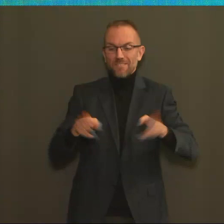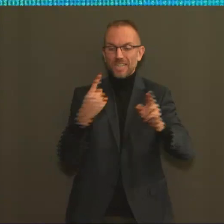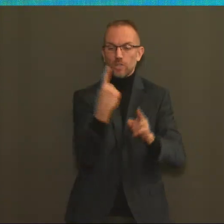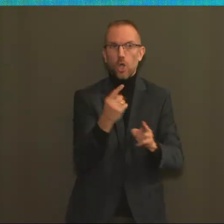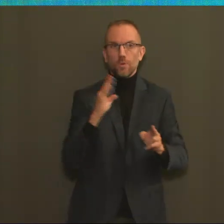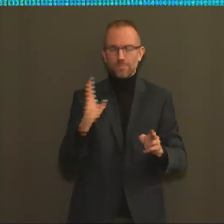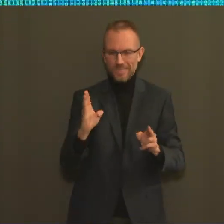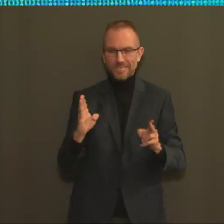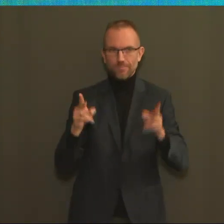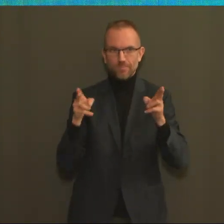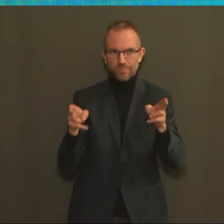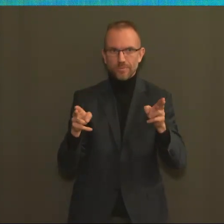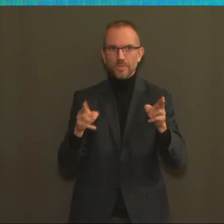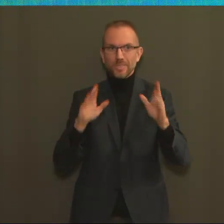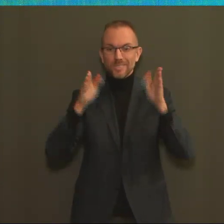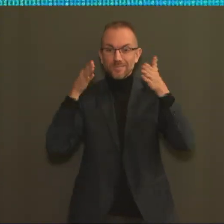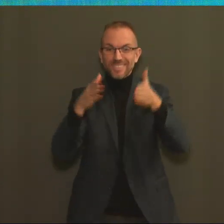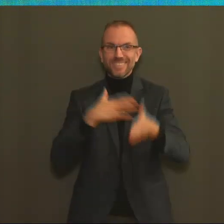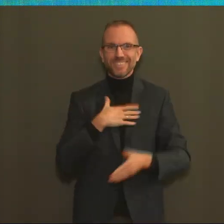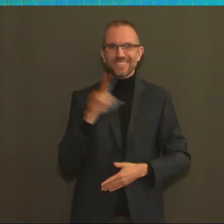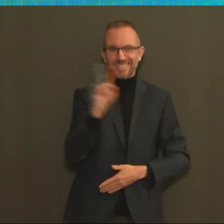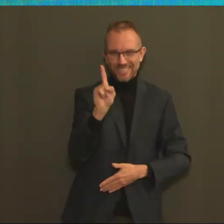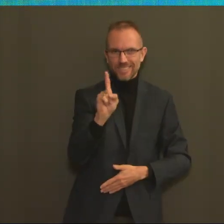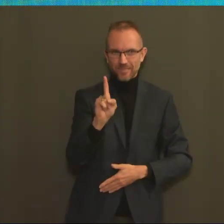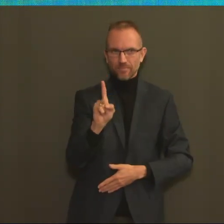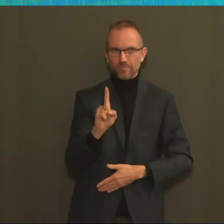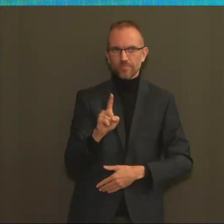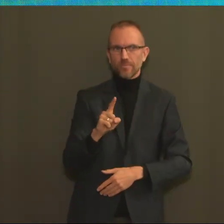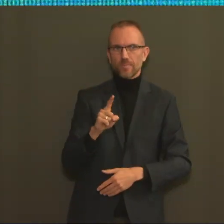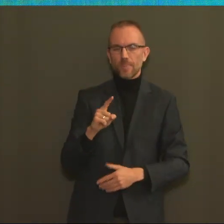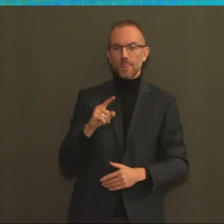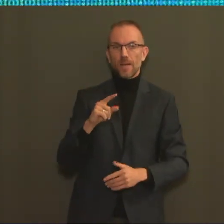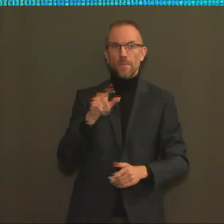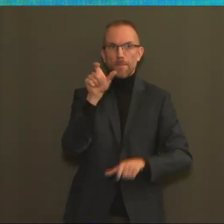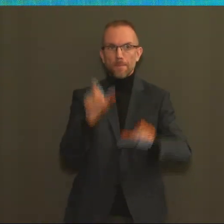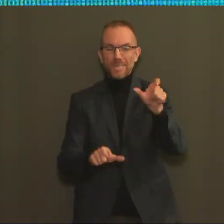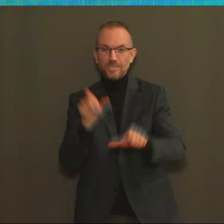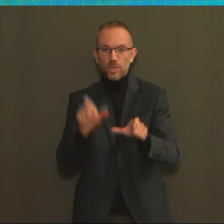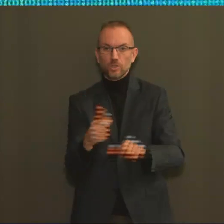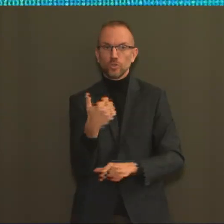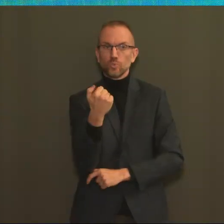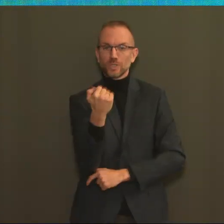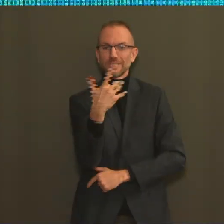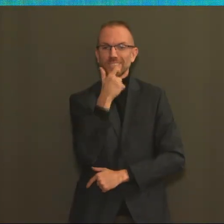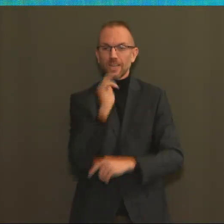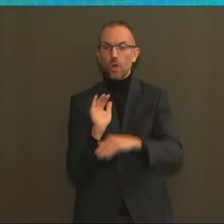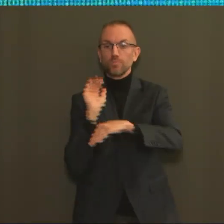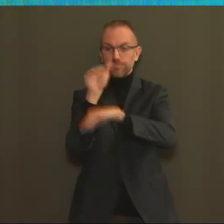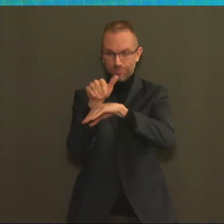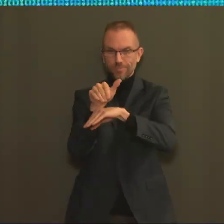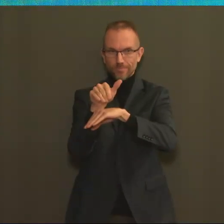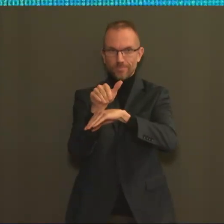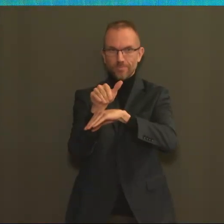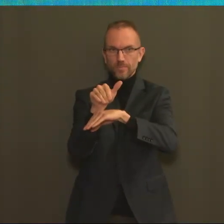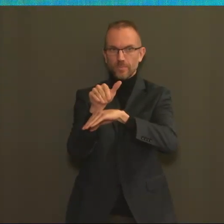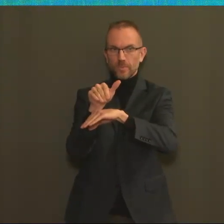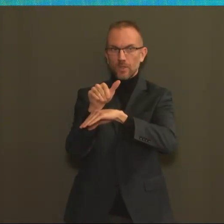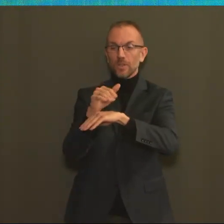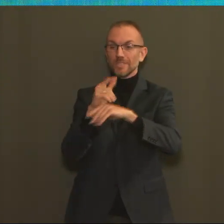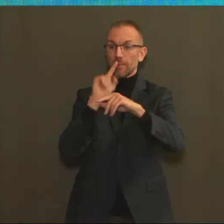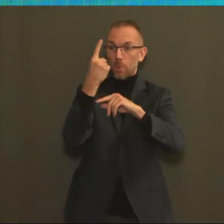priorité tous les ct en dus was een thank u plus waarover de dag de krant